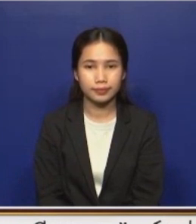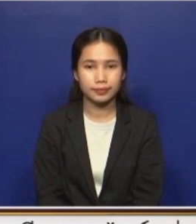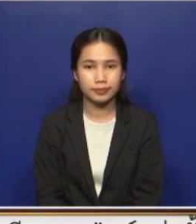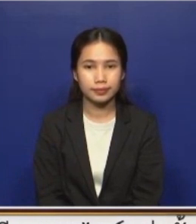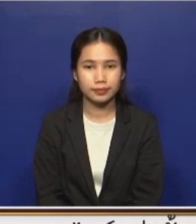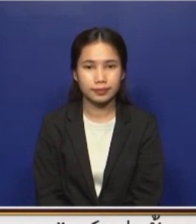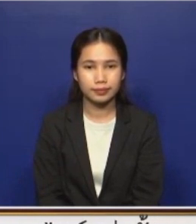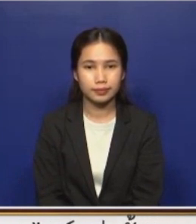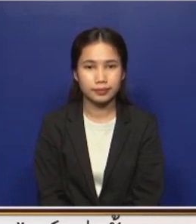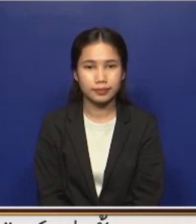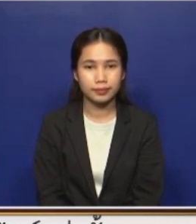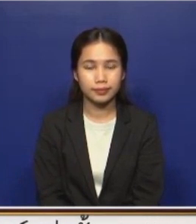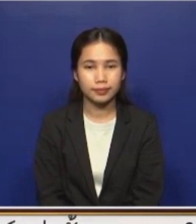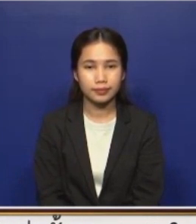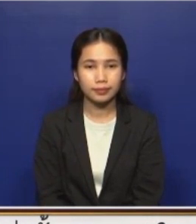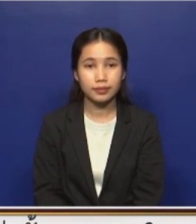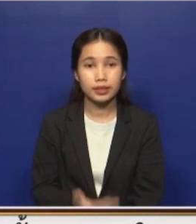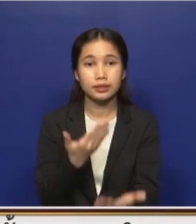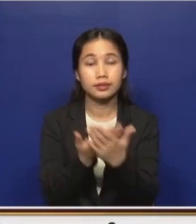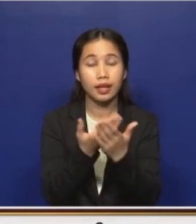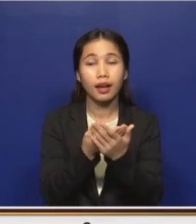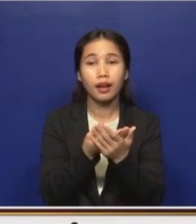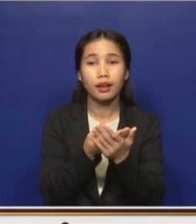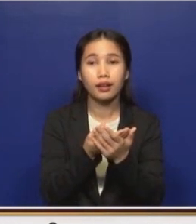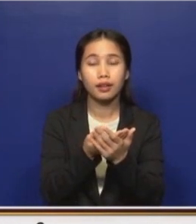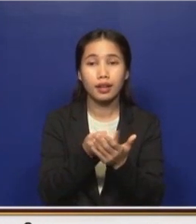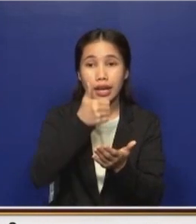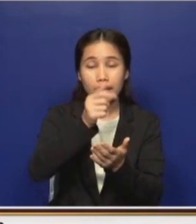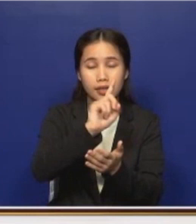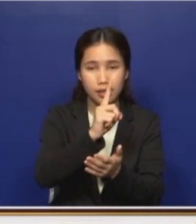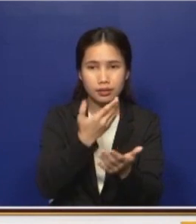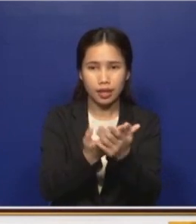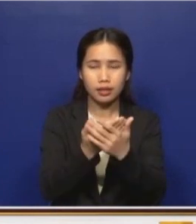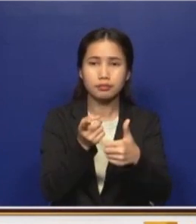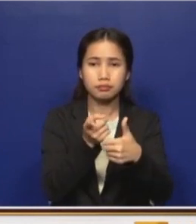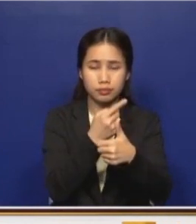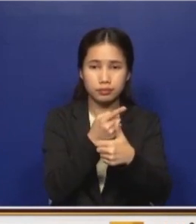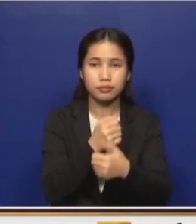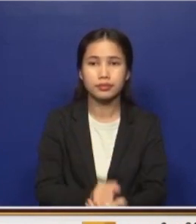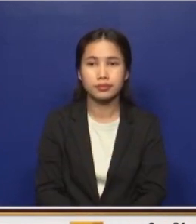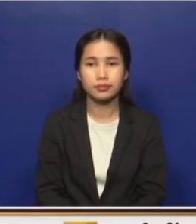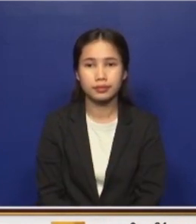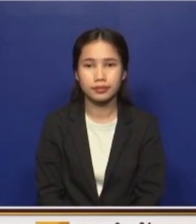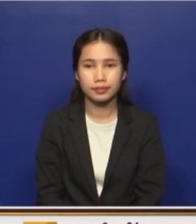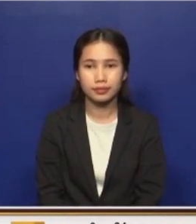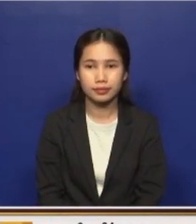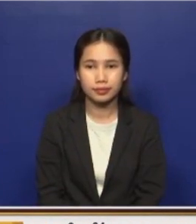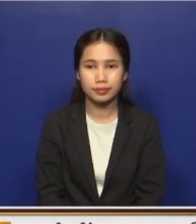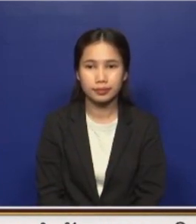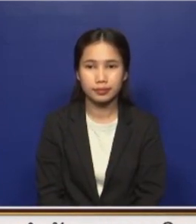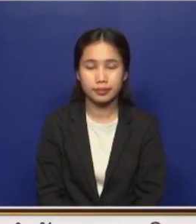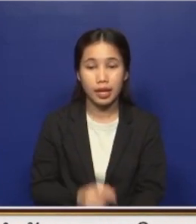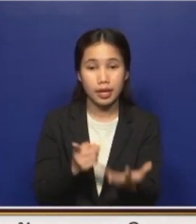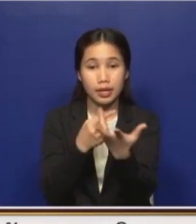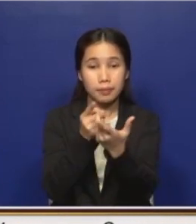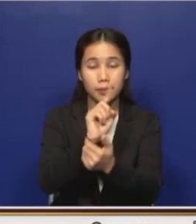ะฮะท่านดูบล็อกแรกฮะคาดการว่าจำนวนนักท่องเที่ยวจะเข้ามาประเทศไทย40ล้านฮะ39